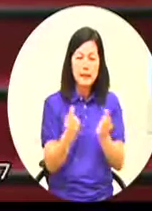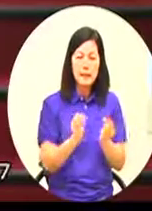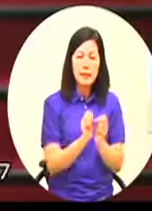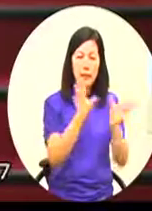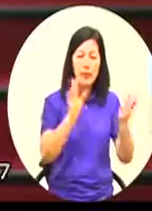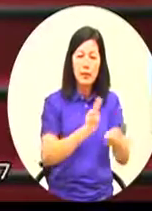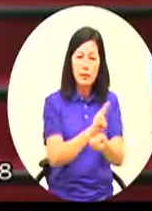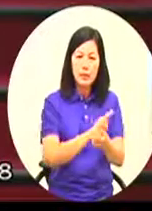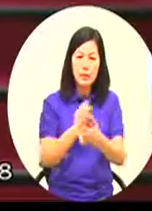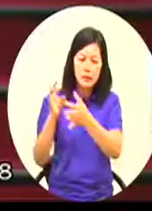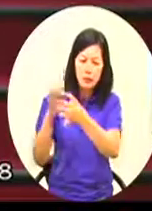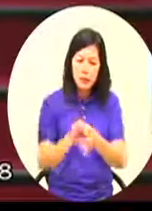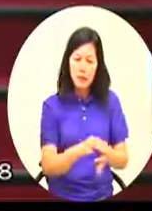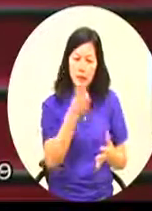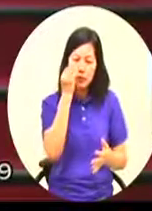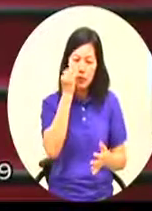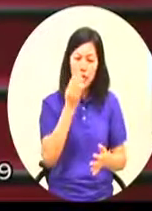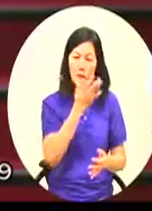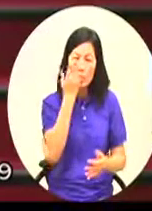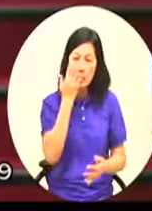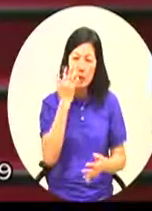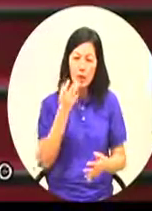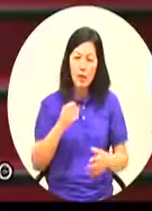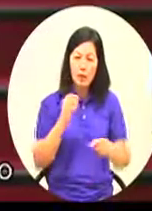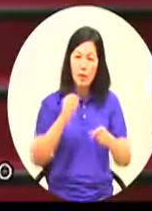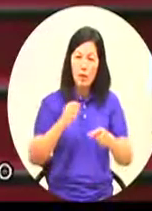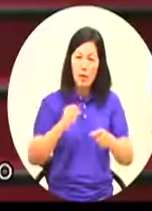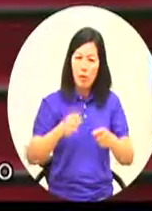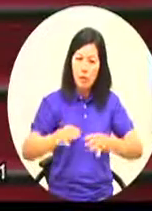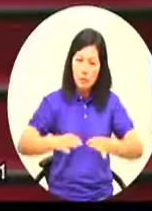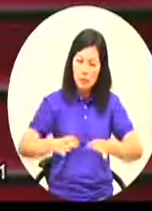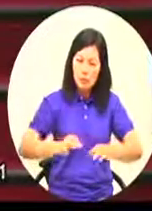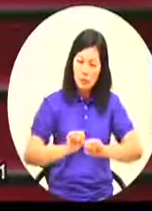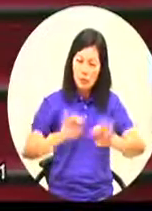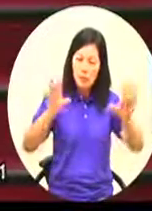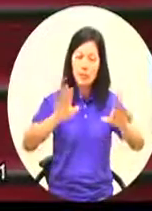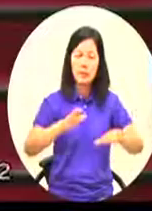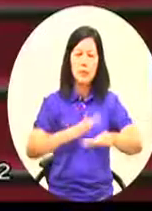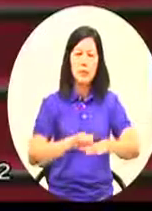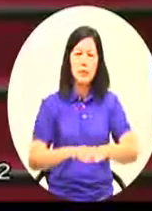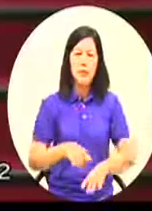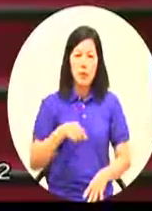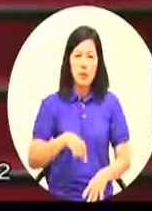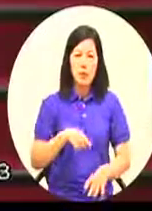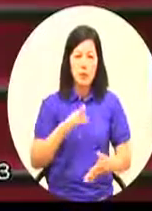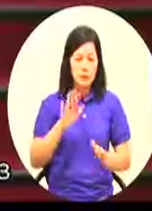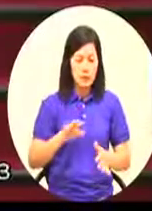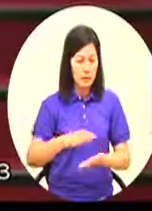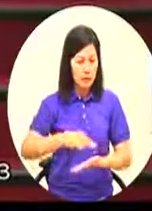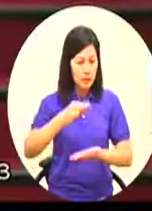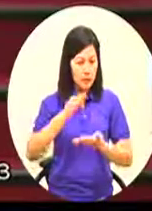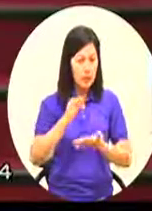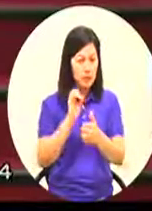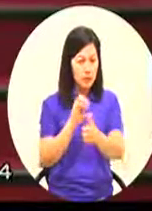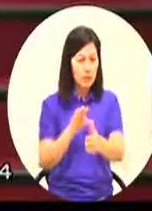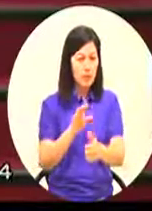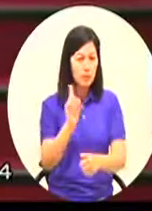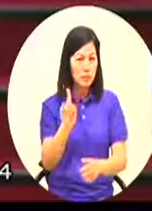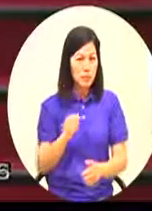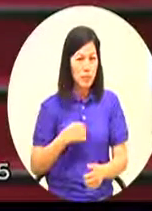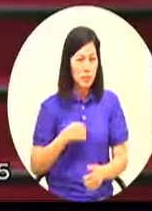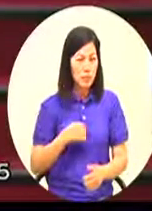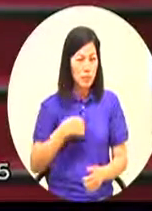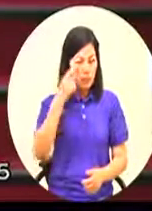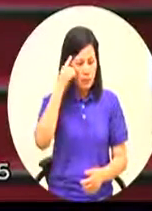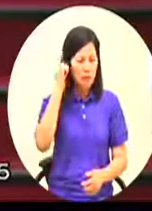往我们的观光企业发展哈。那我这边可能要 提到的就是说，我蛮认